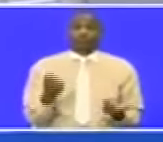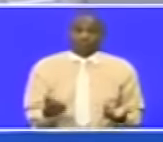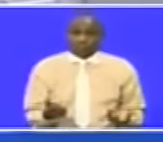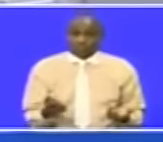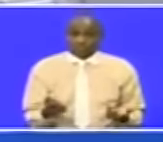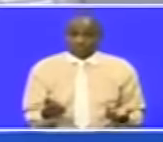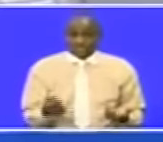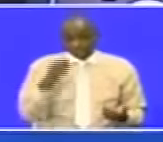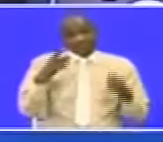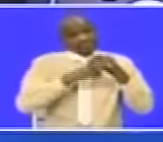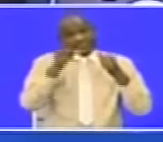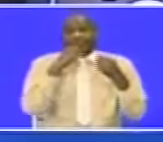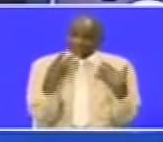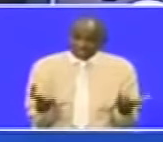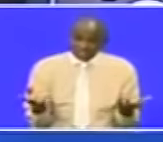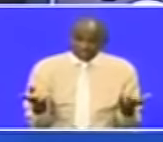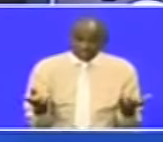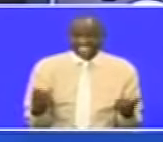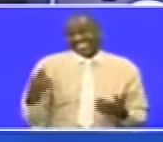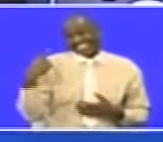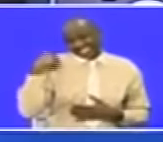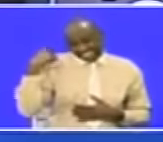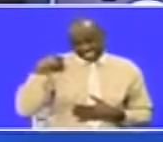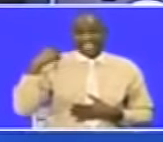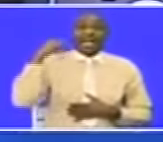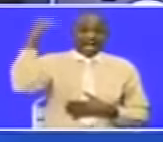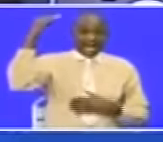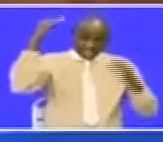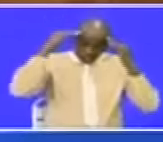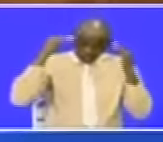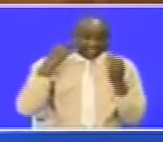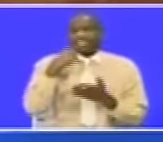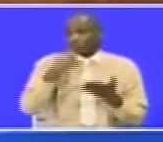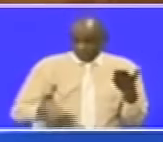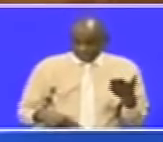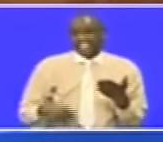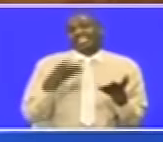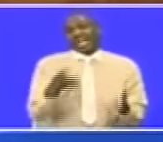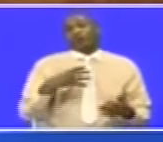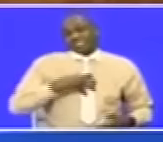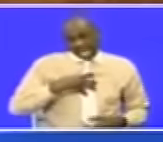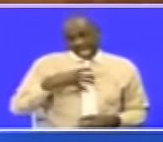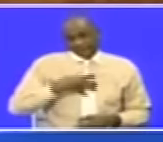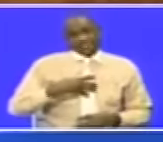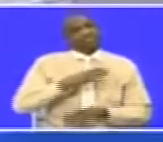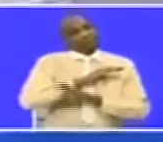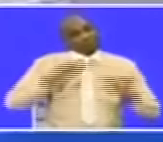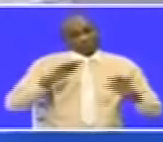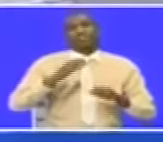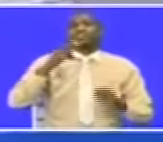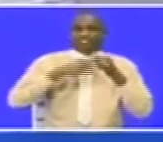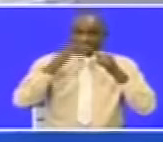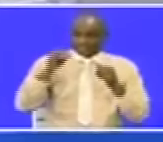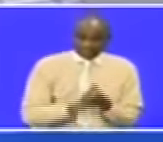wa miaka 70. Na hapo jana mahakama ya juu ikatoa uamuzi kwamba miaka ya kustaafu kwa majaji ni 70. Yake